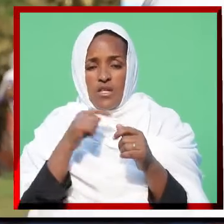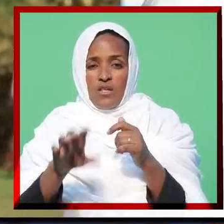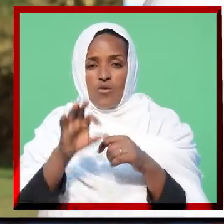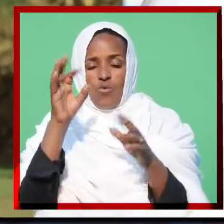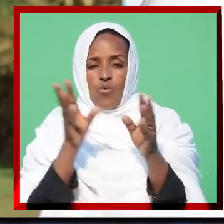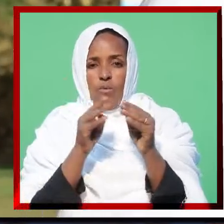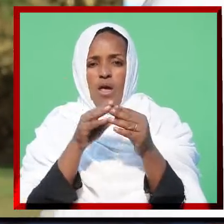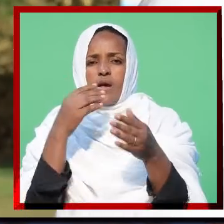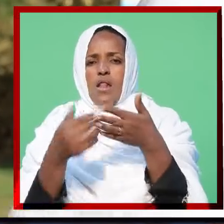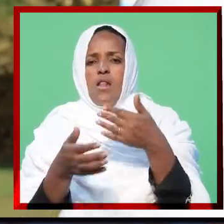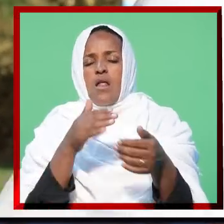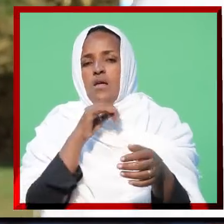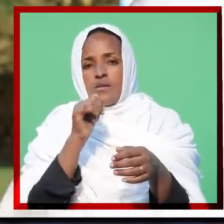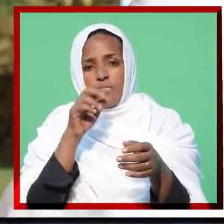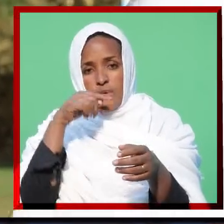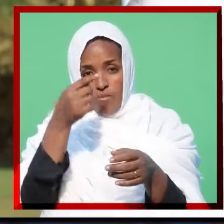ጉባኤ ቀላል አይደለም ለማለት እኮ ነው።